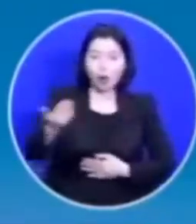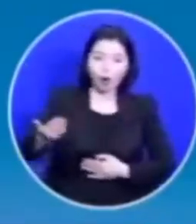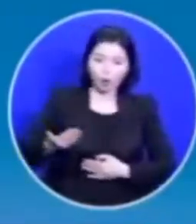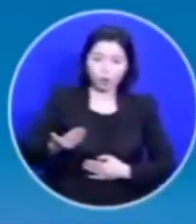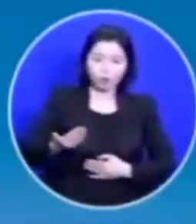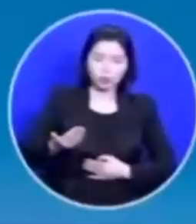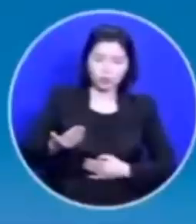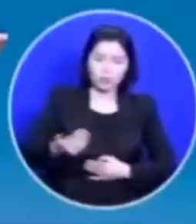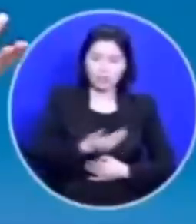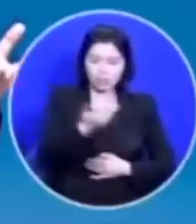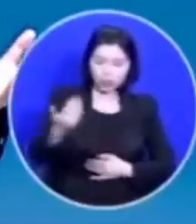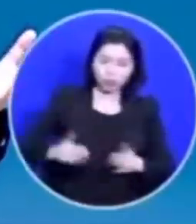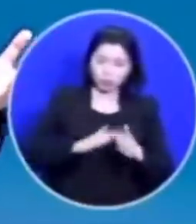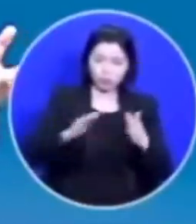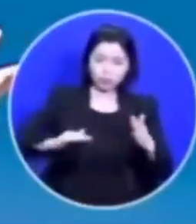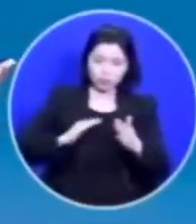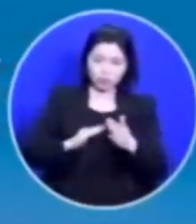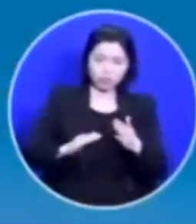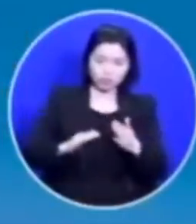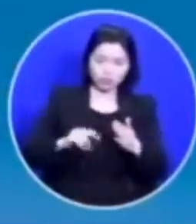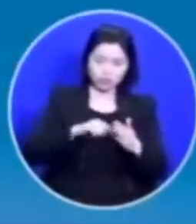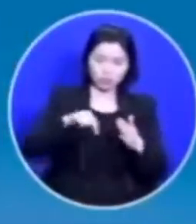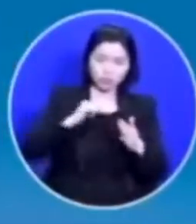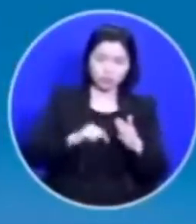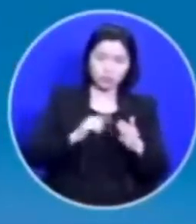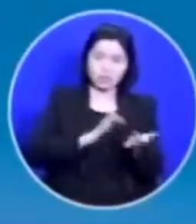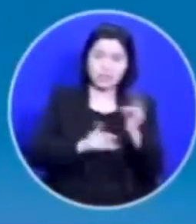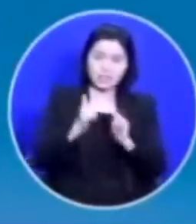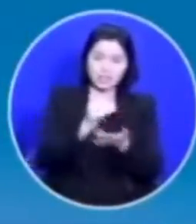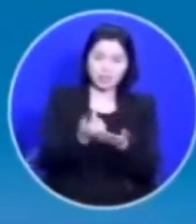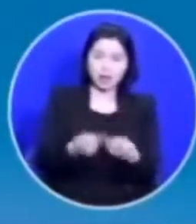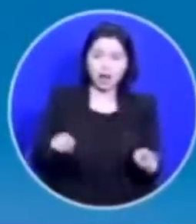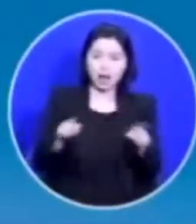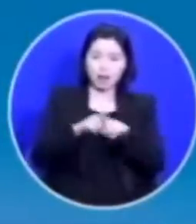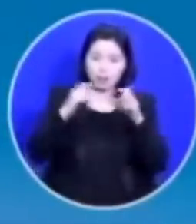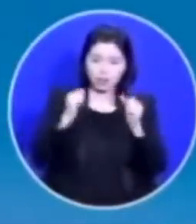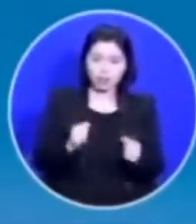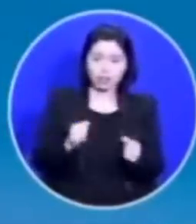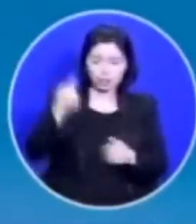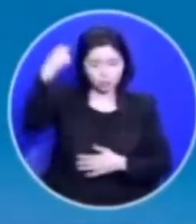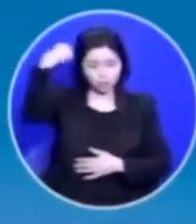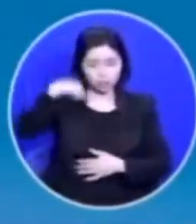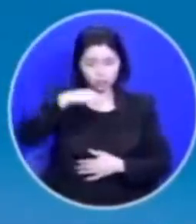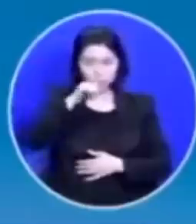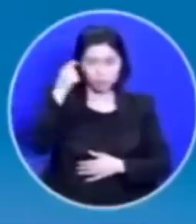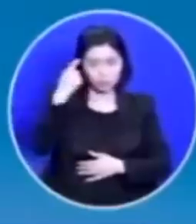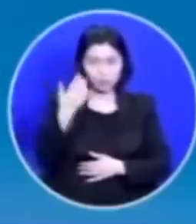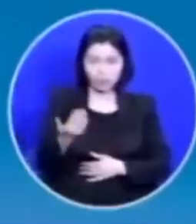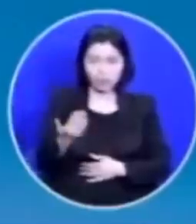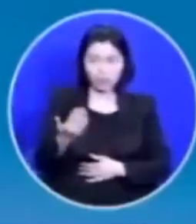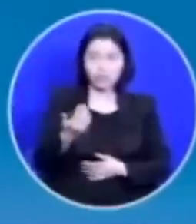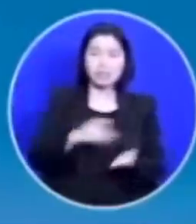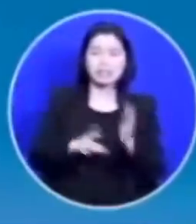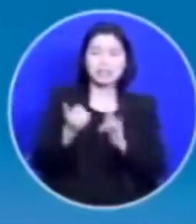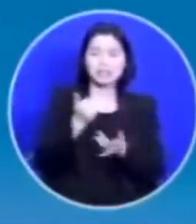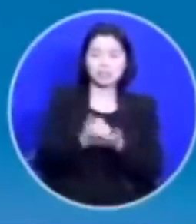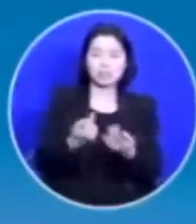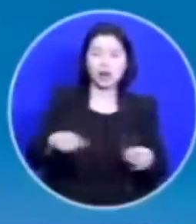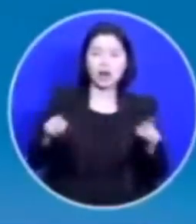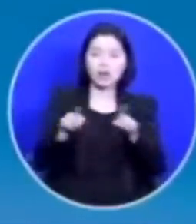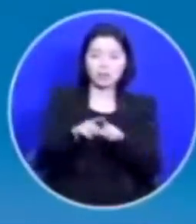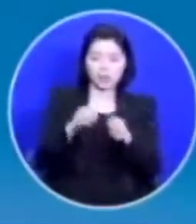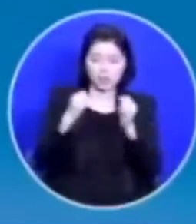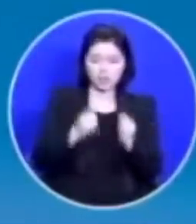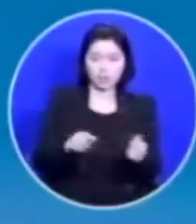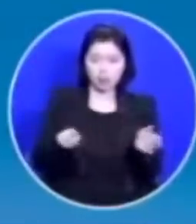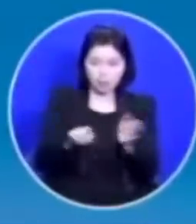여러분의 가정에서 예수님이 함께 계신 것을 느끼십니까 예수님이 함께 계실 것을 정말 믿고